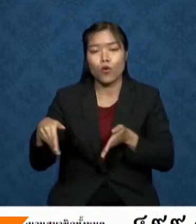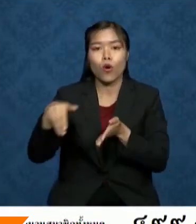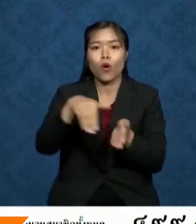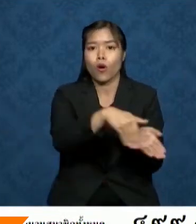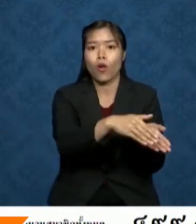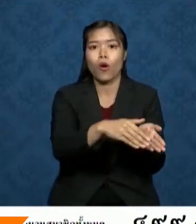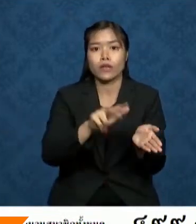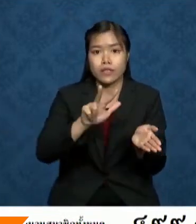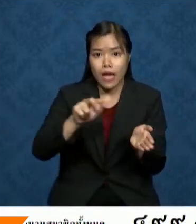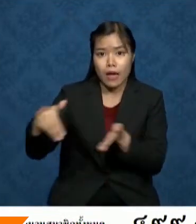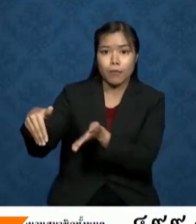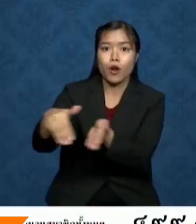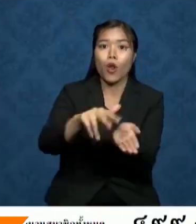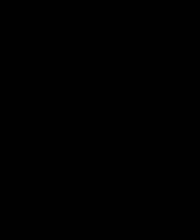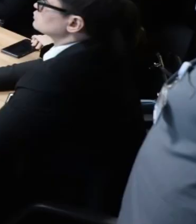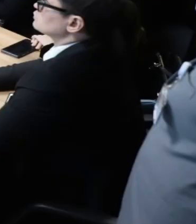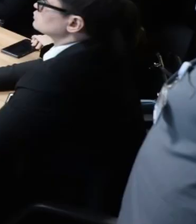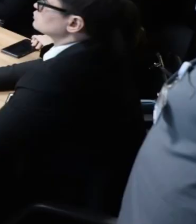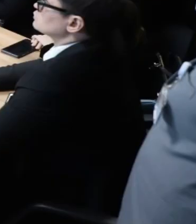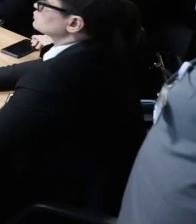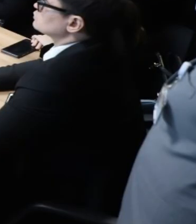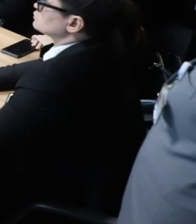สระดวกขึ้นนะครับขบคุครับ